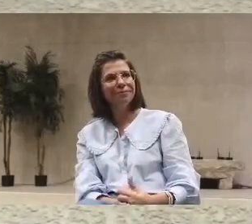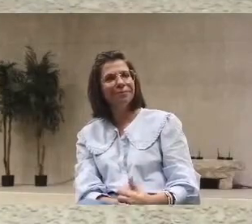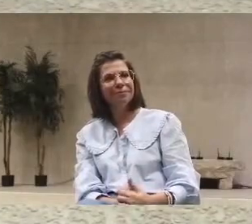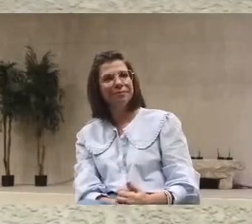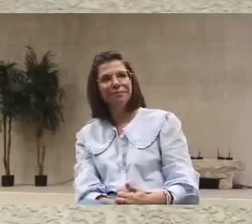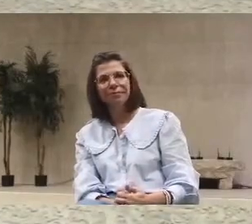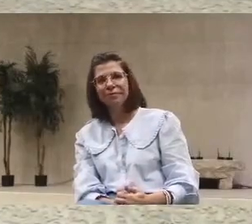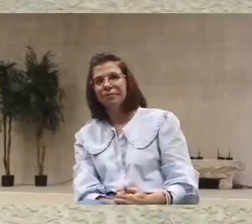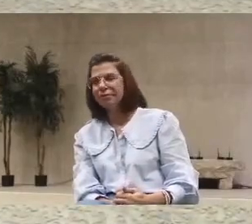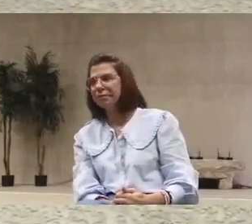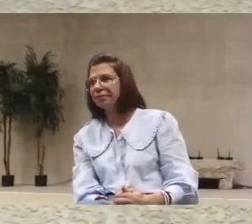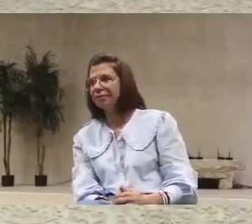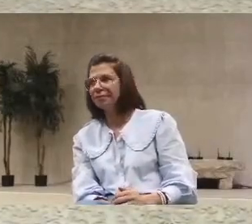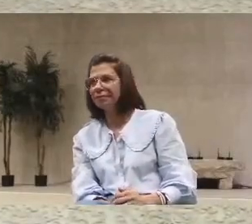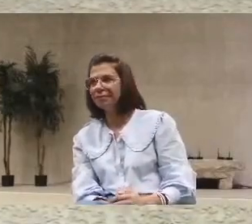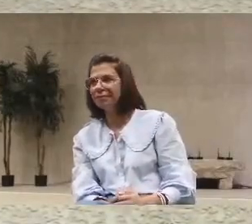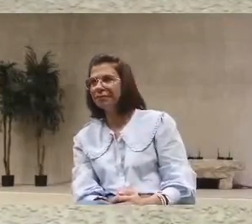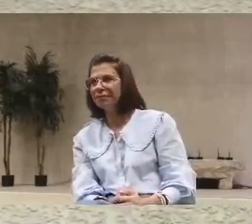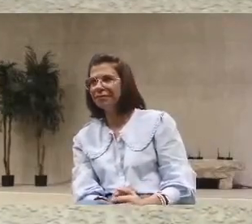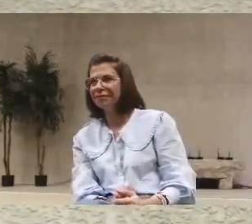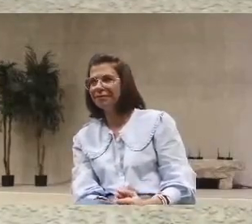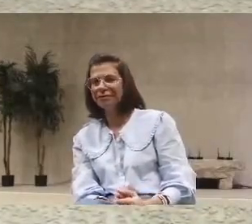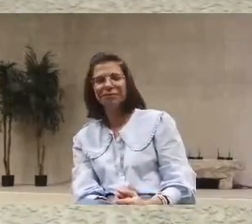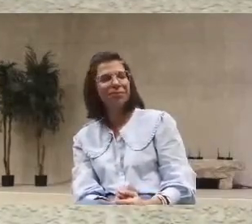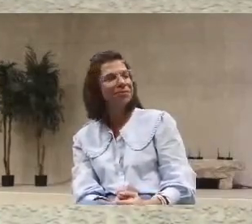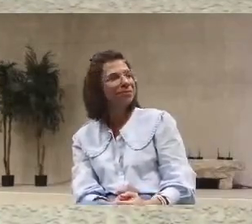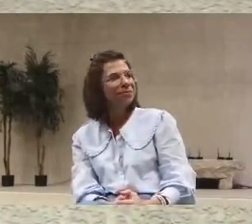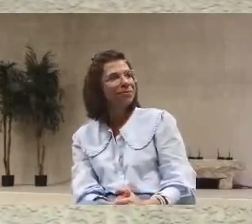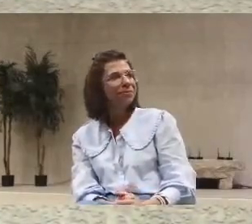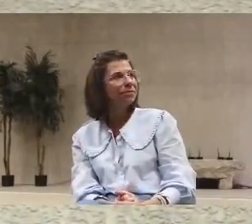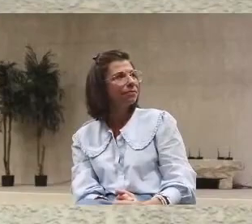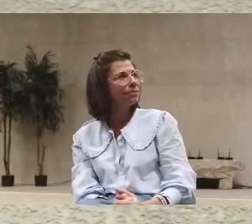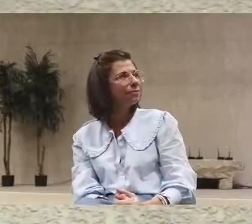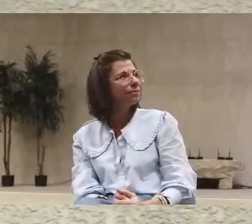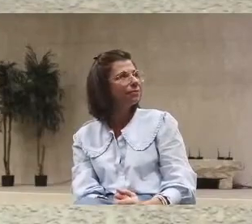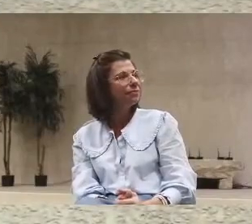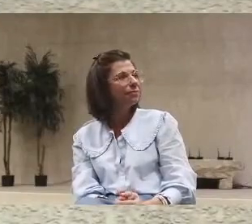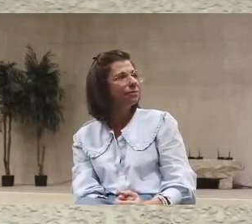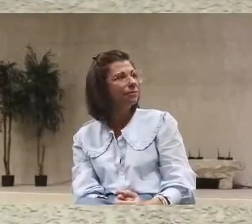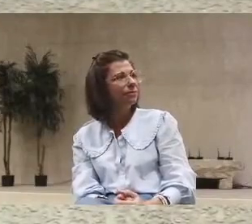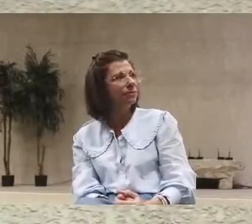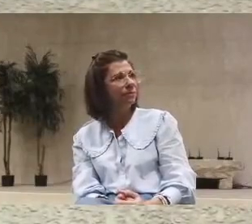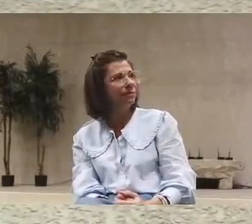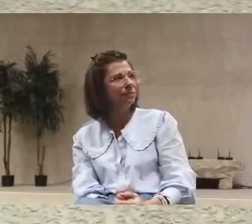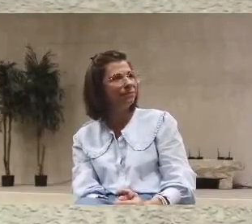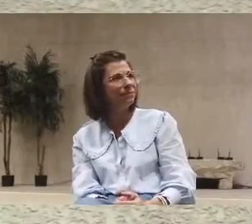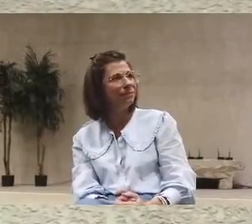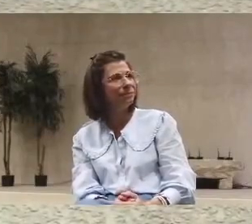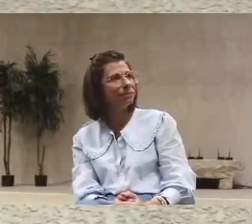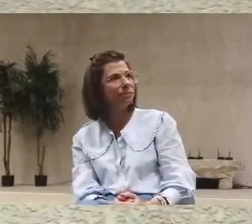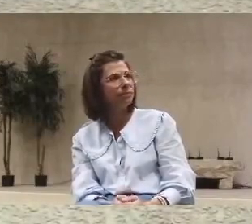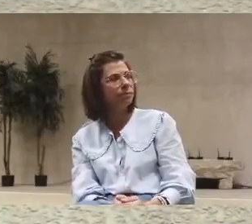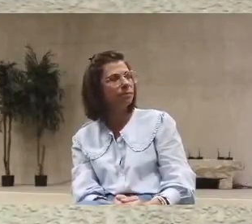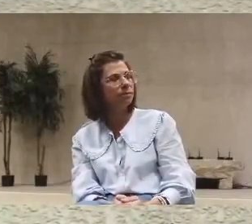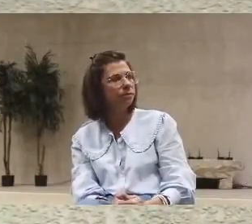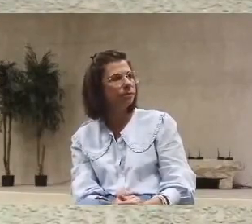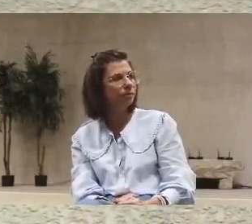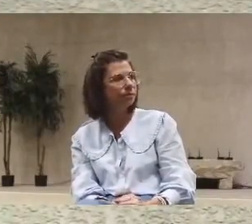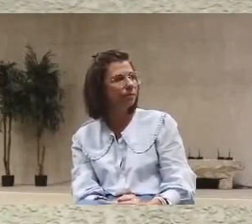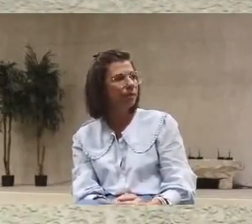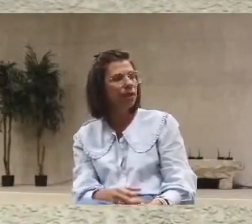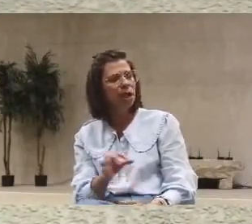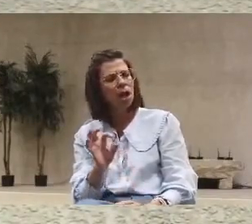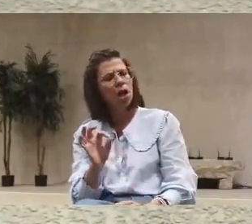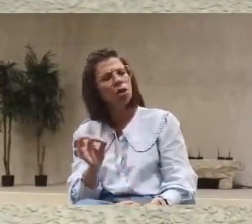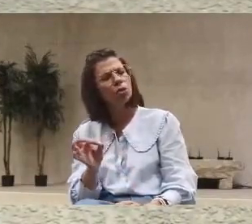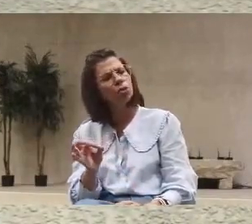et j'aimerais que ces paroles on puisse l'appliquer à notre cœur que ce ne pas simplement des paroles ta vie peut changer si